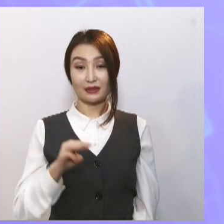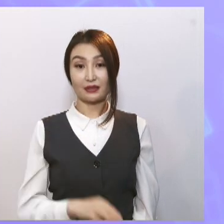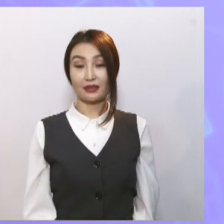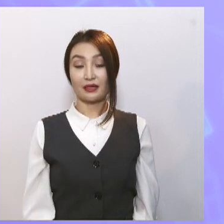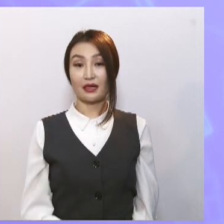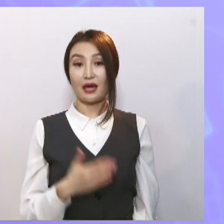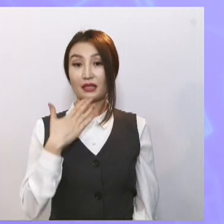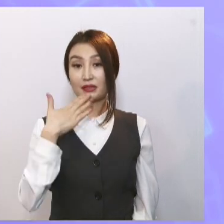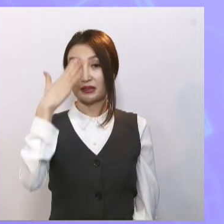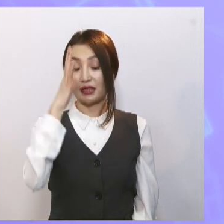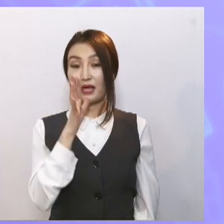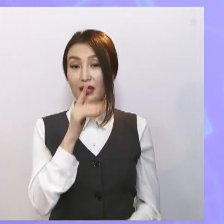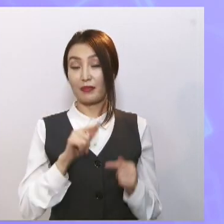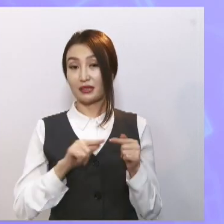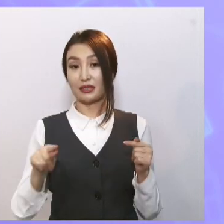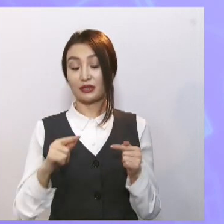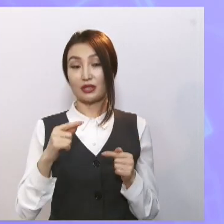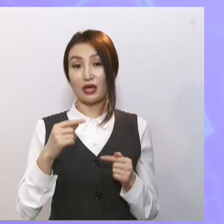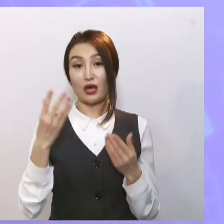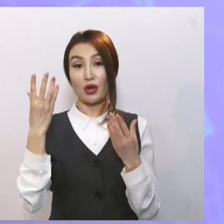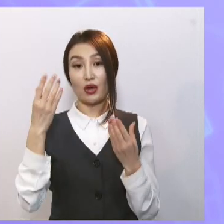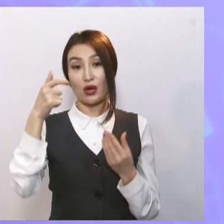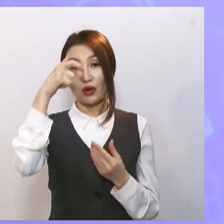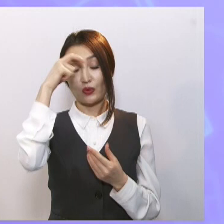Жай мезгилинде күн кандай?